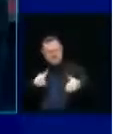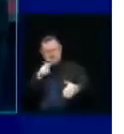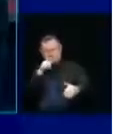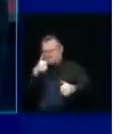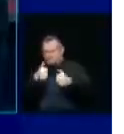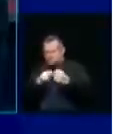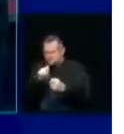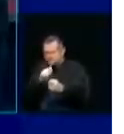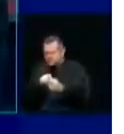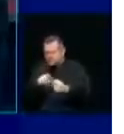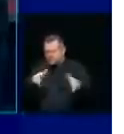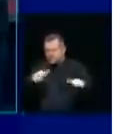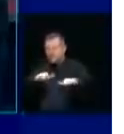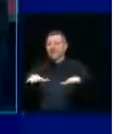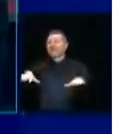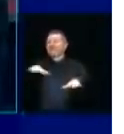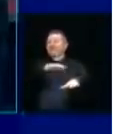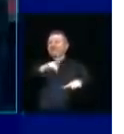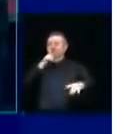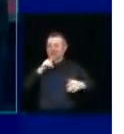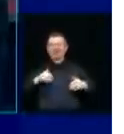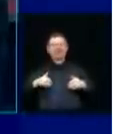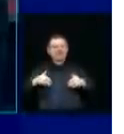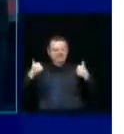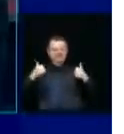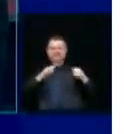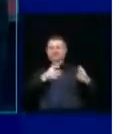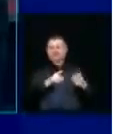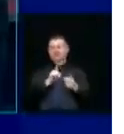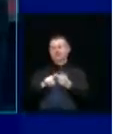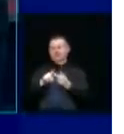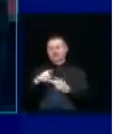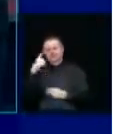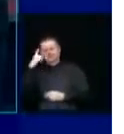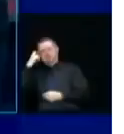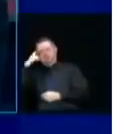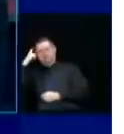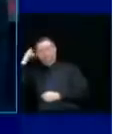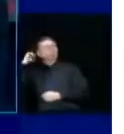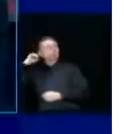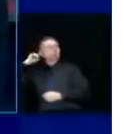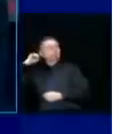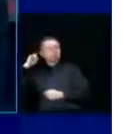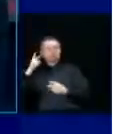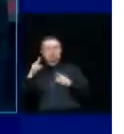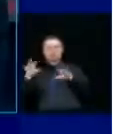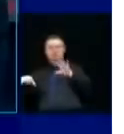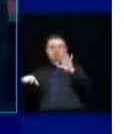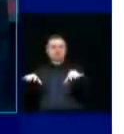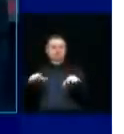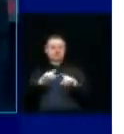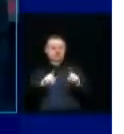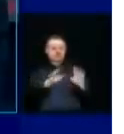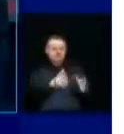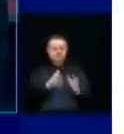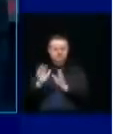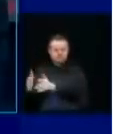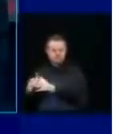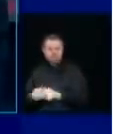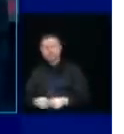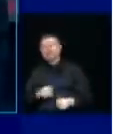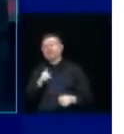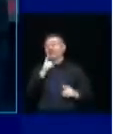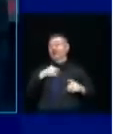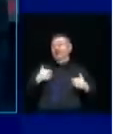Красным шрифтом. Куомо говорит, что он считает, что молодые люди могут либо колебаться, либо верить, что у них не будет